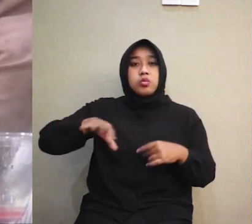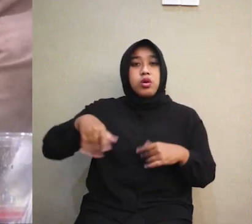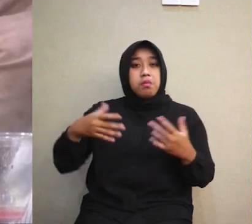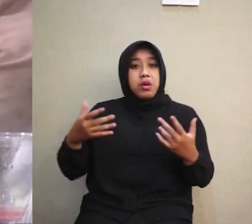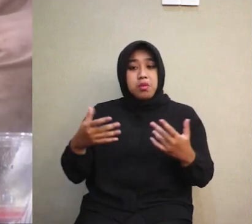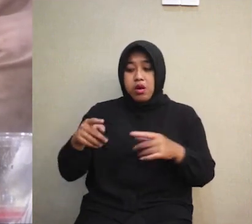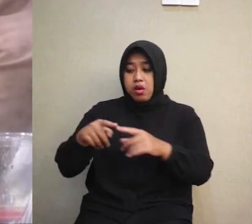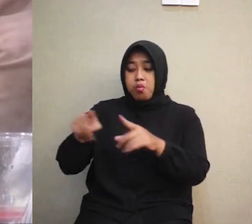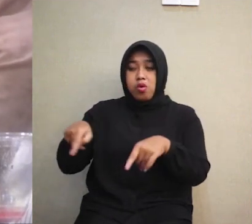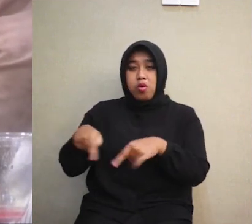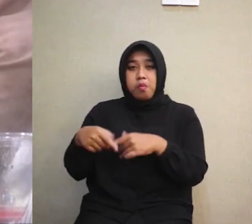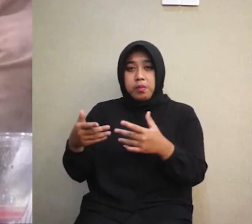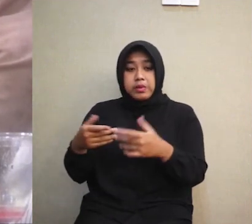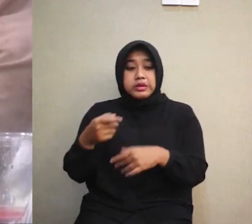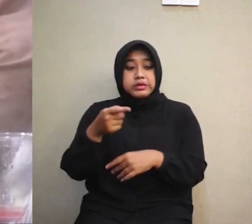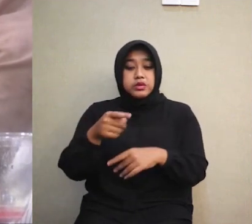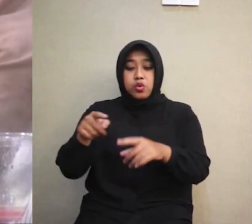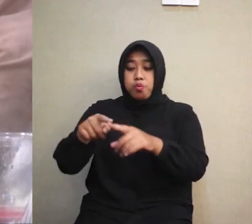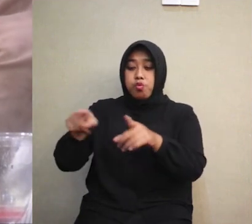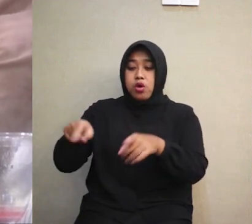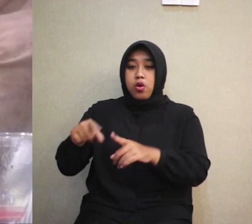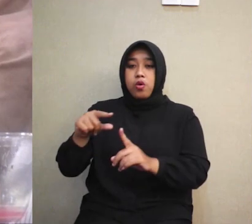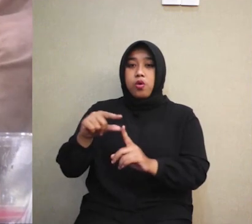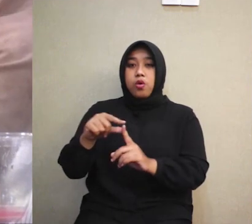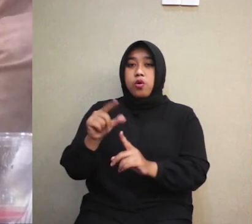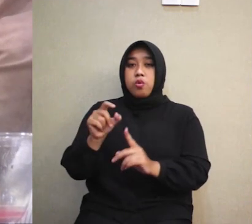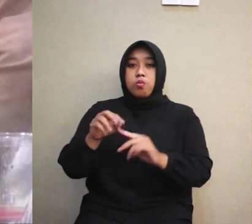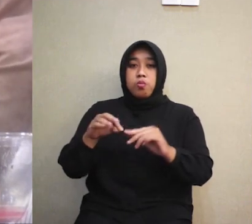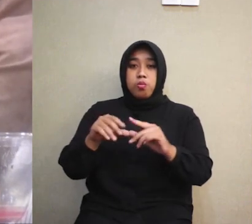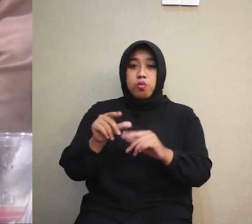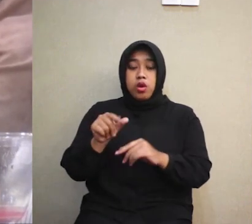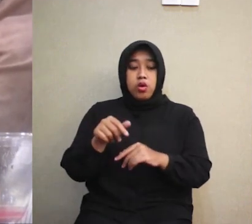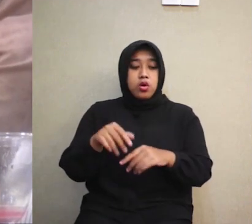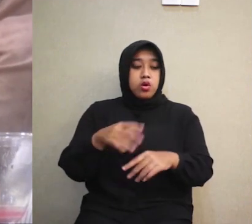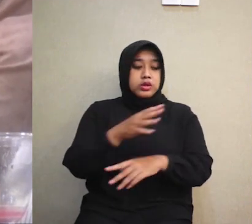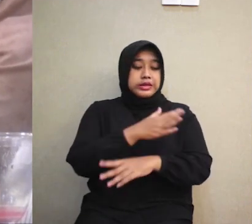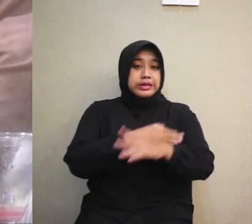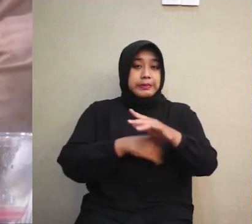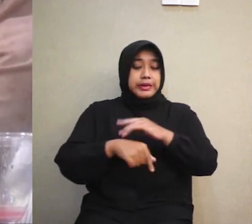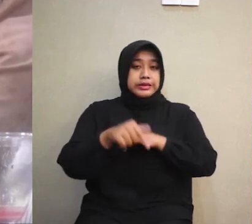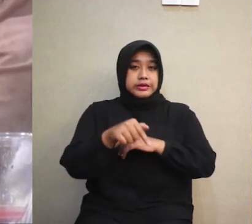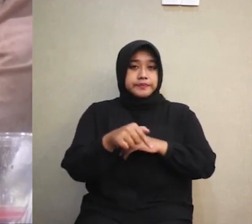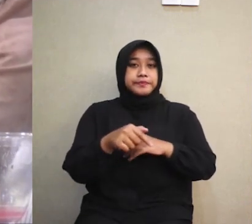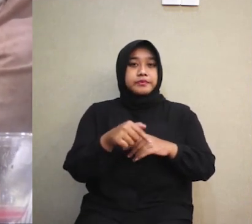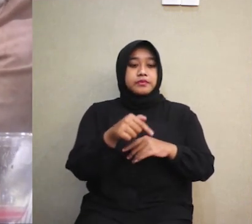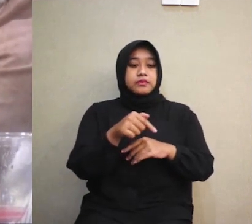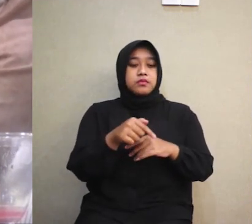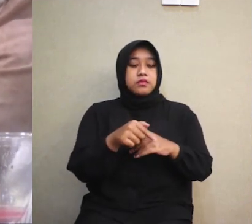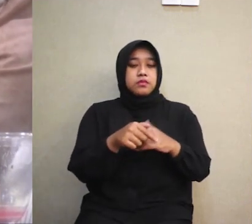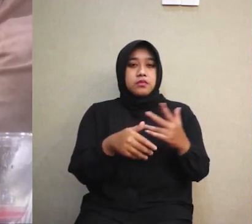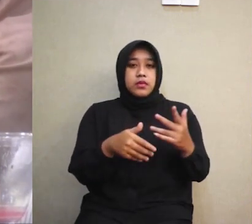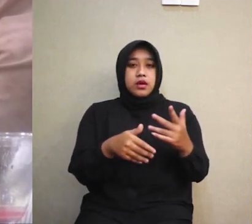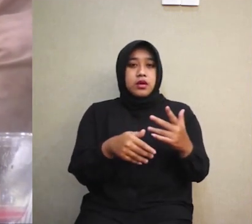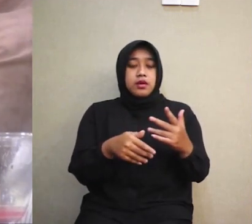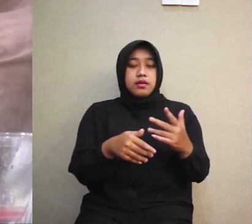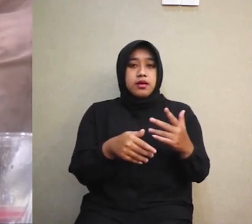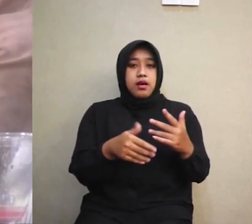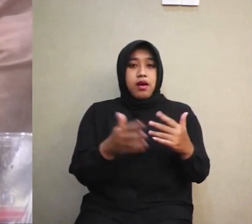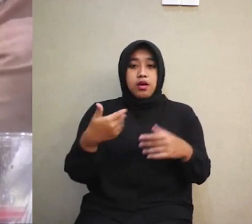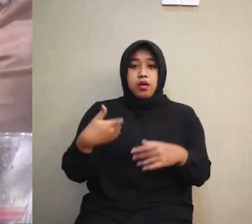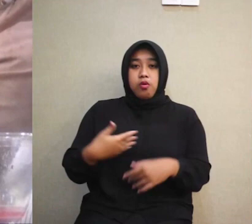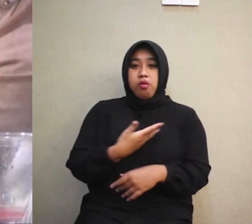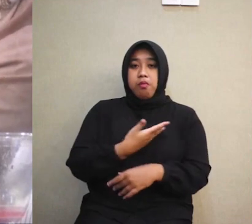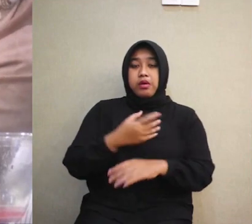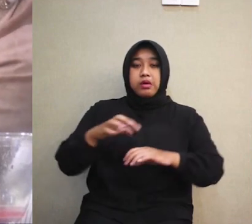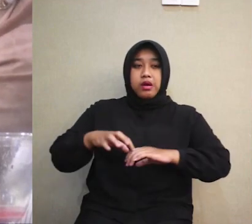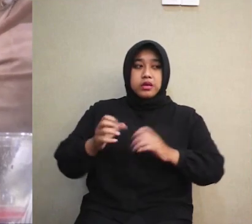di sana misalnya bahkan seorang penyandang disabilitas atau difabel kemudian dia menjadi kode korban